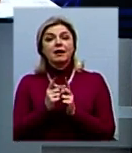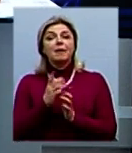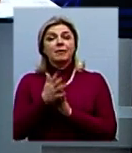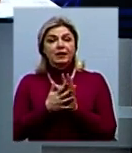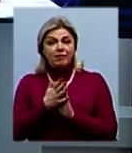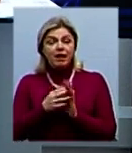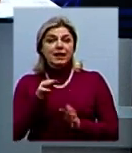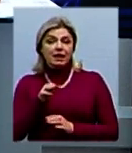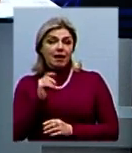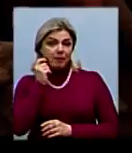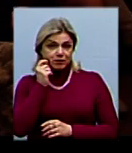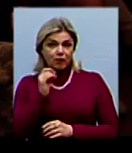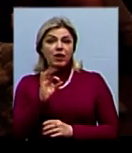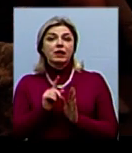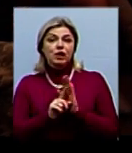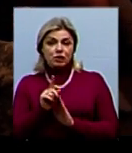про головне.